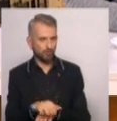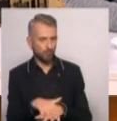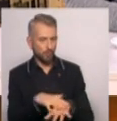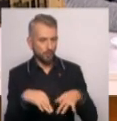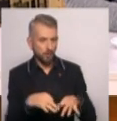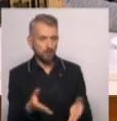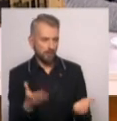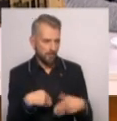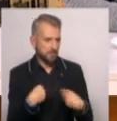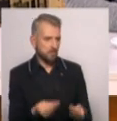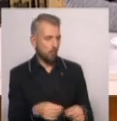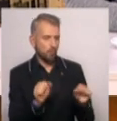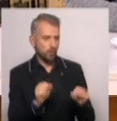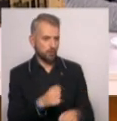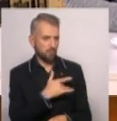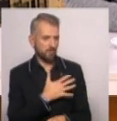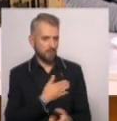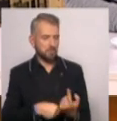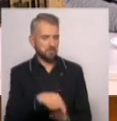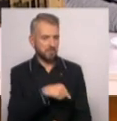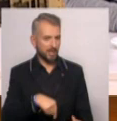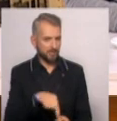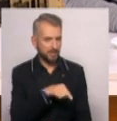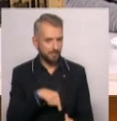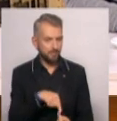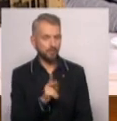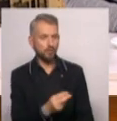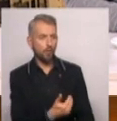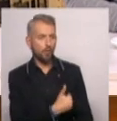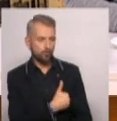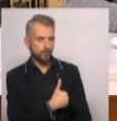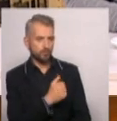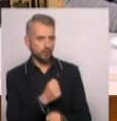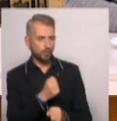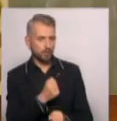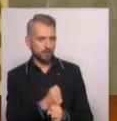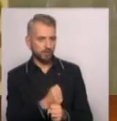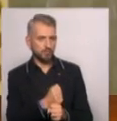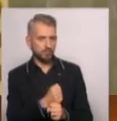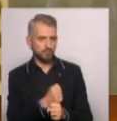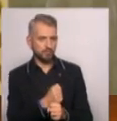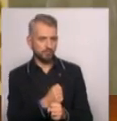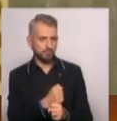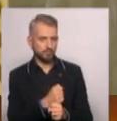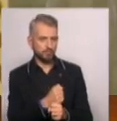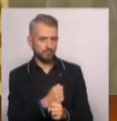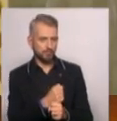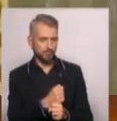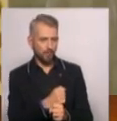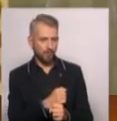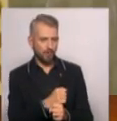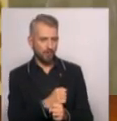дамо можливість приватним підприємцям, які хочуть облаштувати так званий МАФ, малу архітектурну